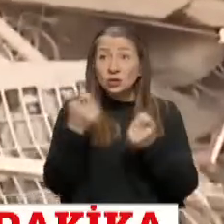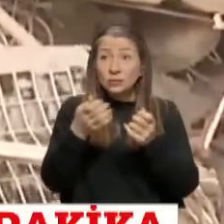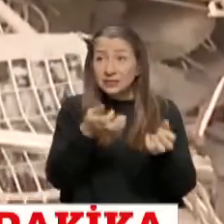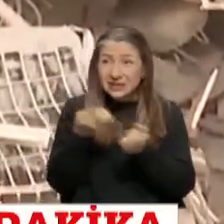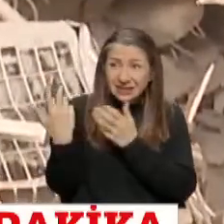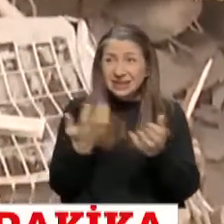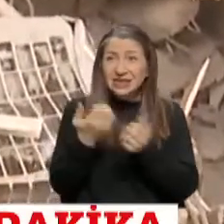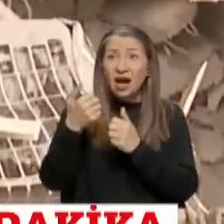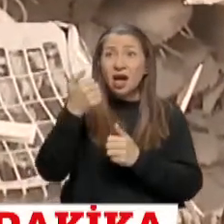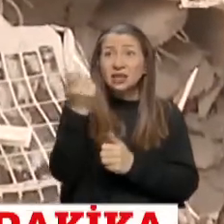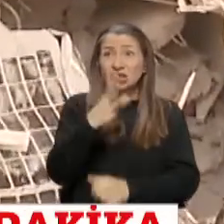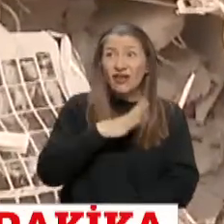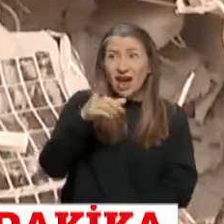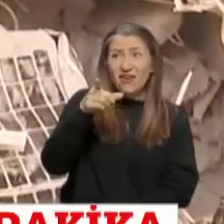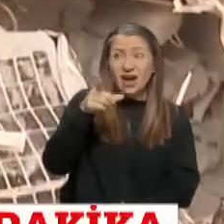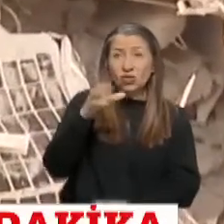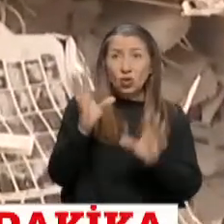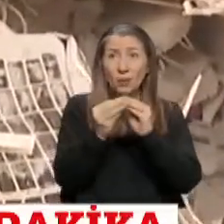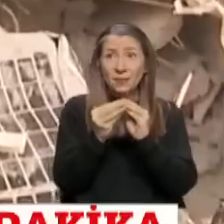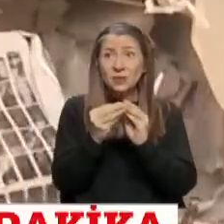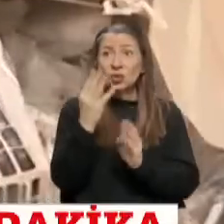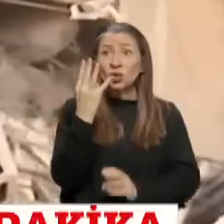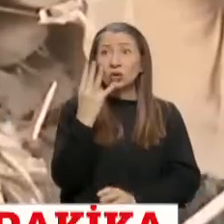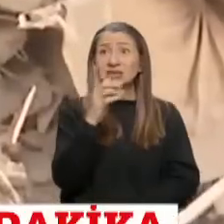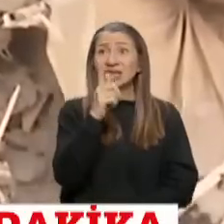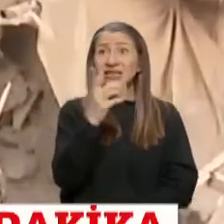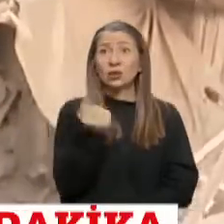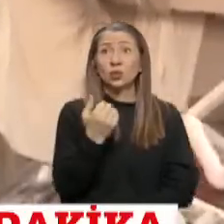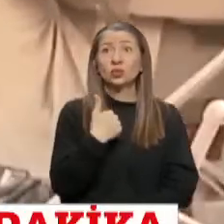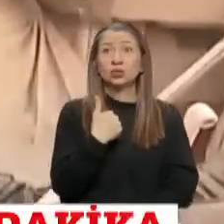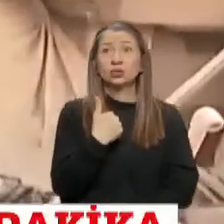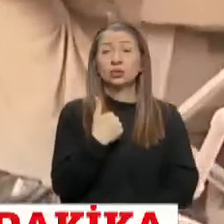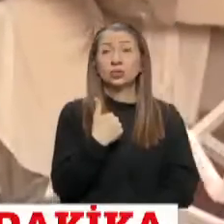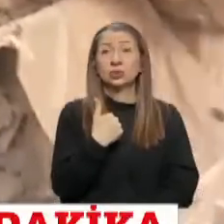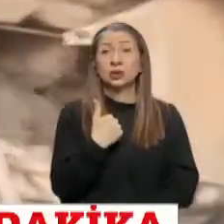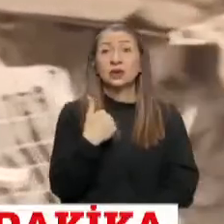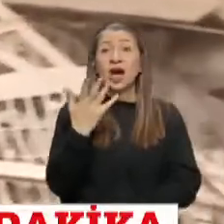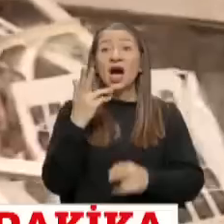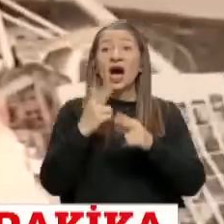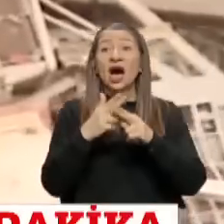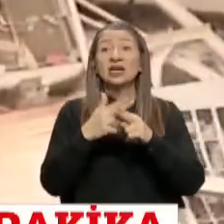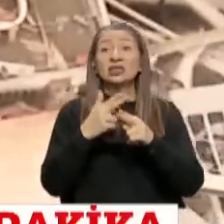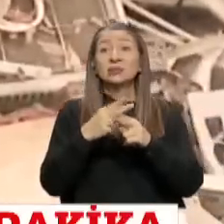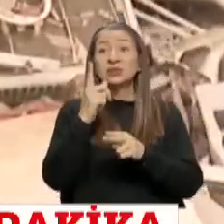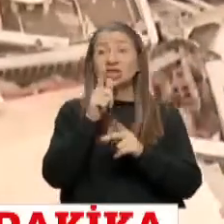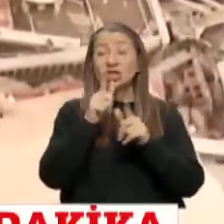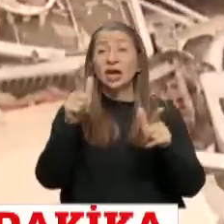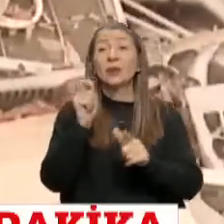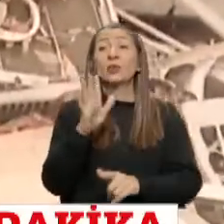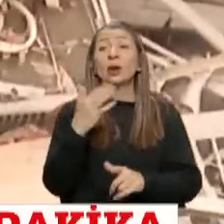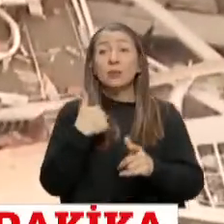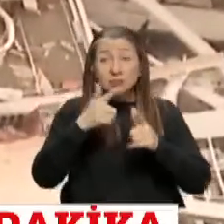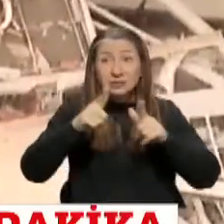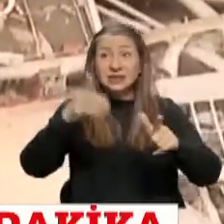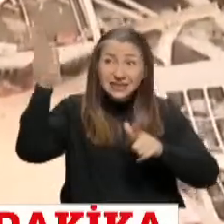buradaki enkazda. 6 kişi var burada toplamda. 4 kişiden ses alıyoruz. Peki acil bir çağrı yapılamıyor mu?